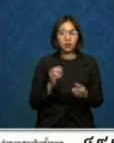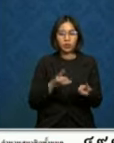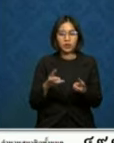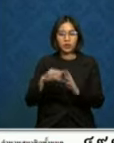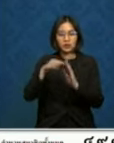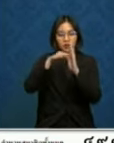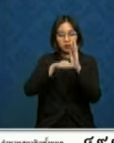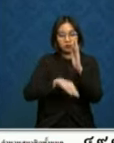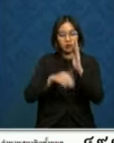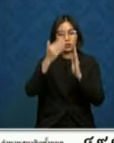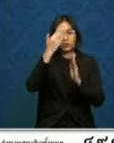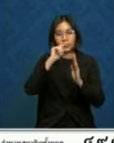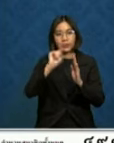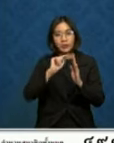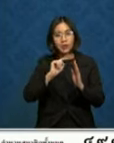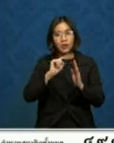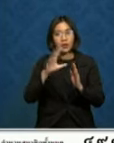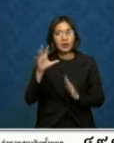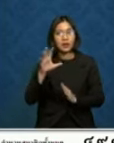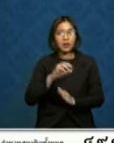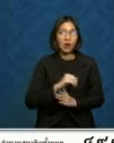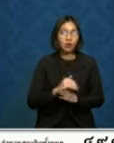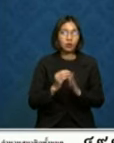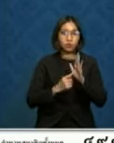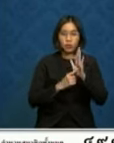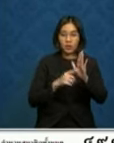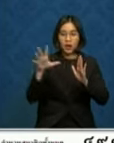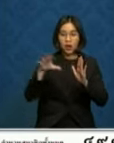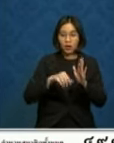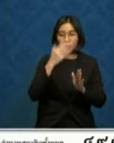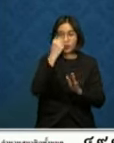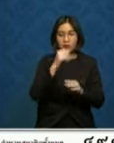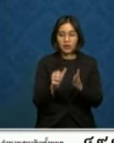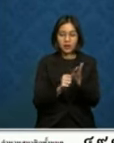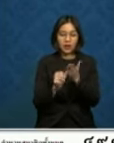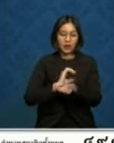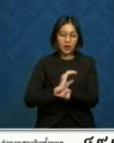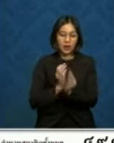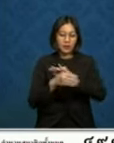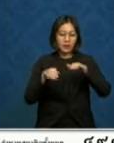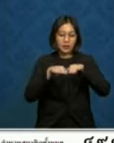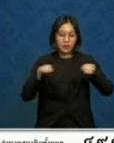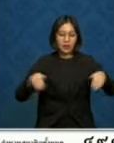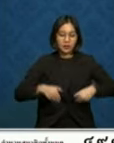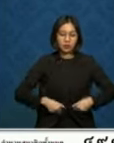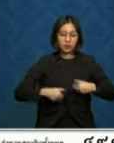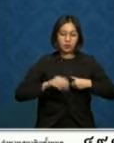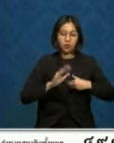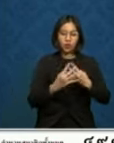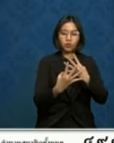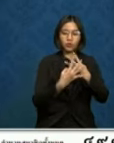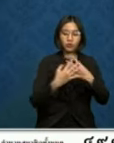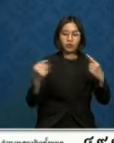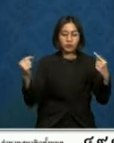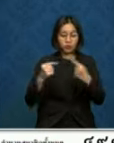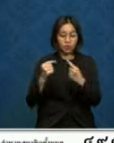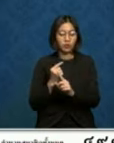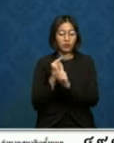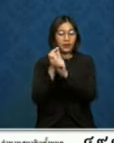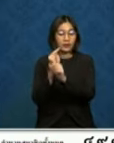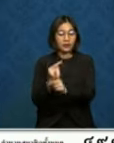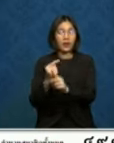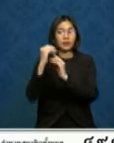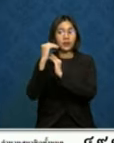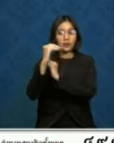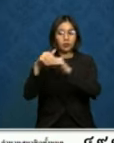ทางที่นำ Mandala Rules มาใช้เพื่อปรับมาตรฐานความเป็นอยู่ของผู้ต้องขังให้สอดคล้องและเป็นไปตามข้อก